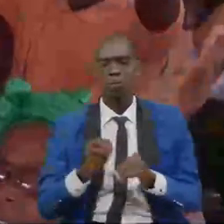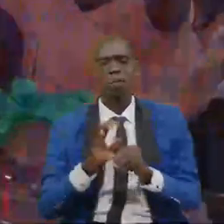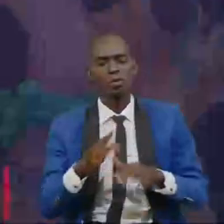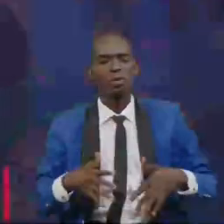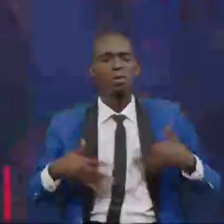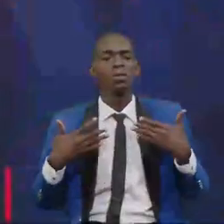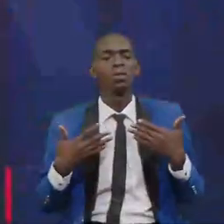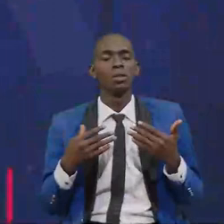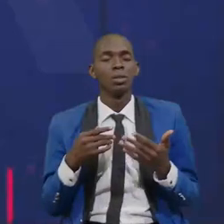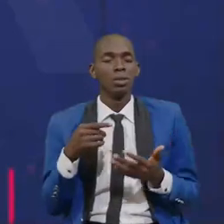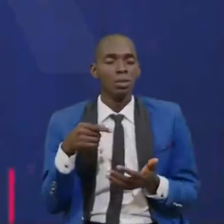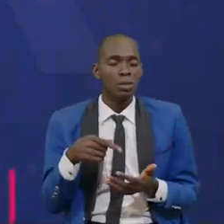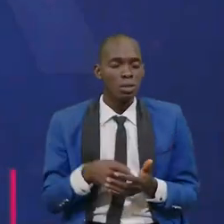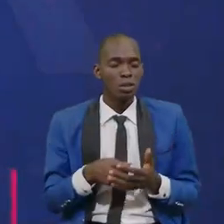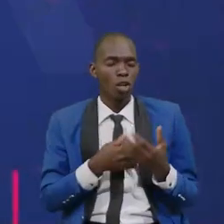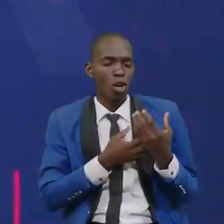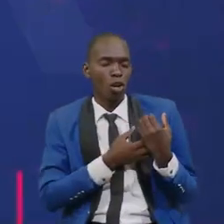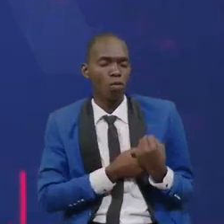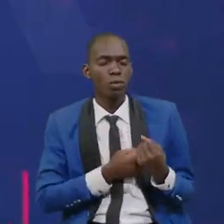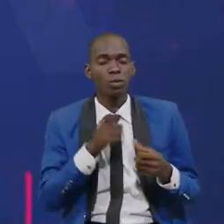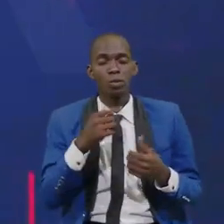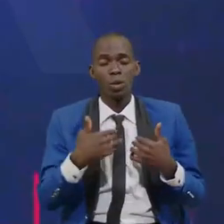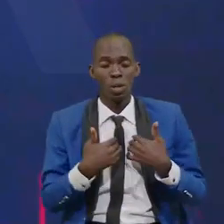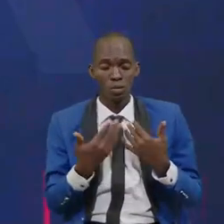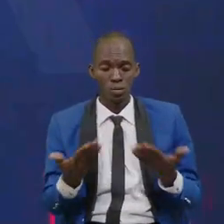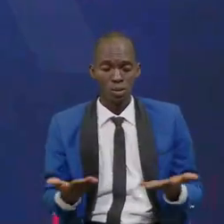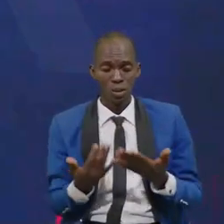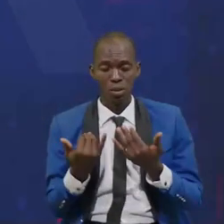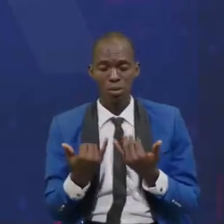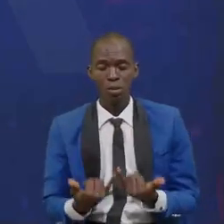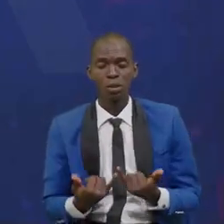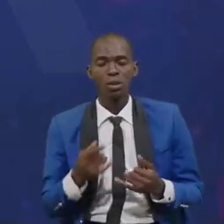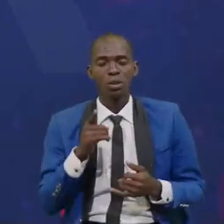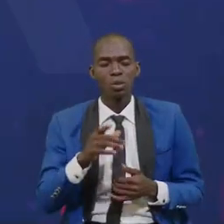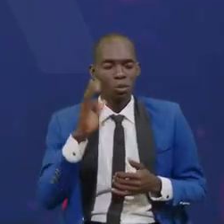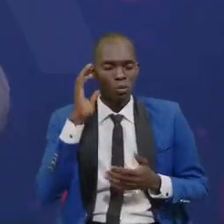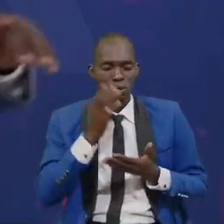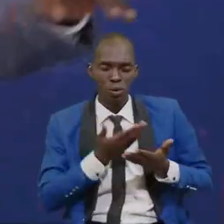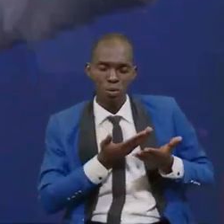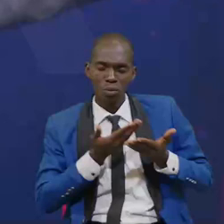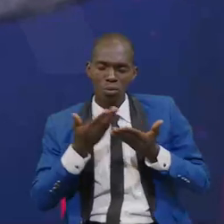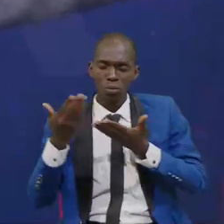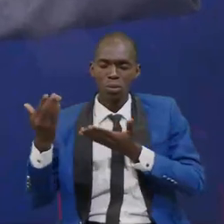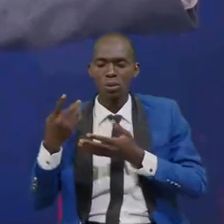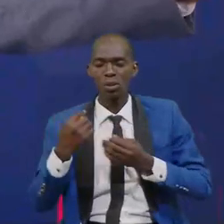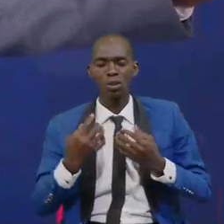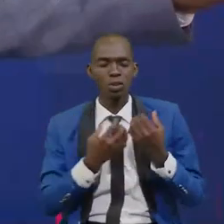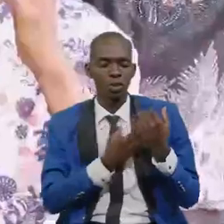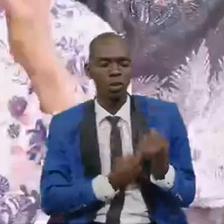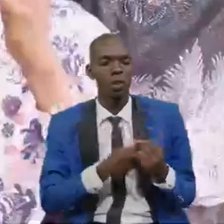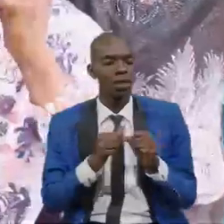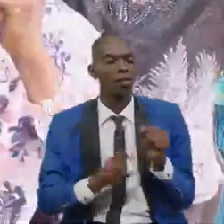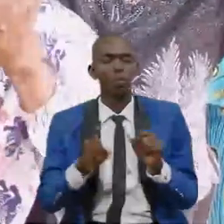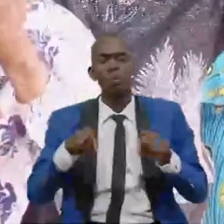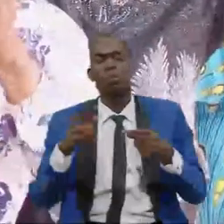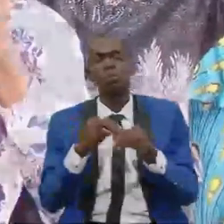vie. Cette assurance que vous avez ici maintenant, vous allez avoir cette assurance